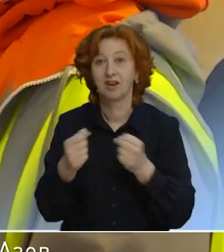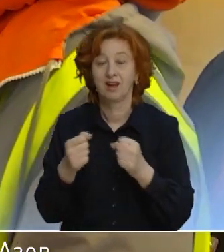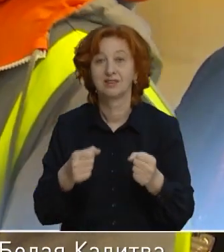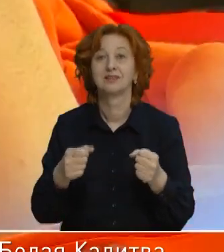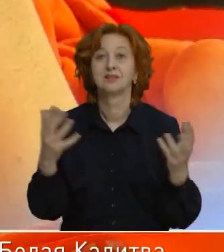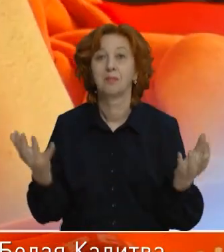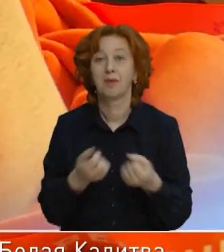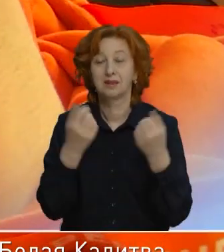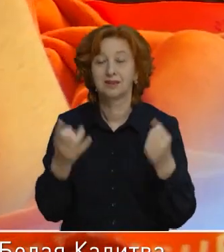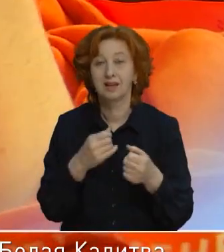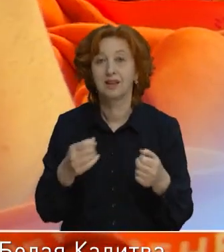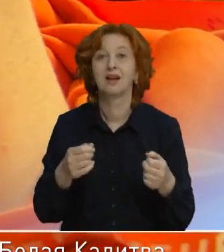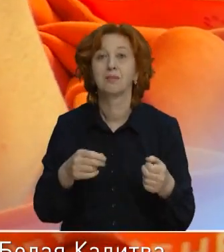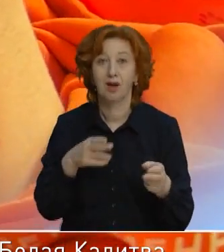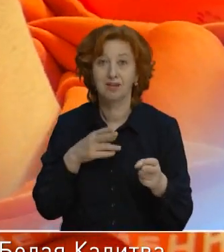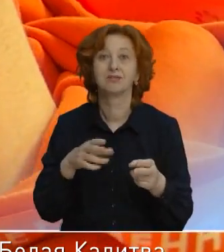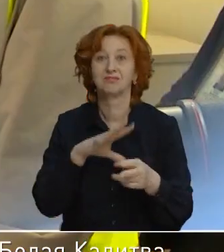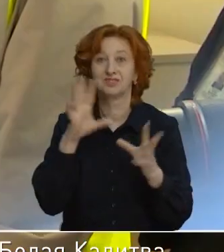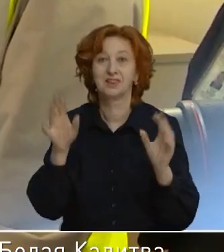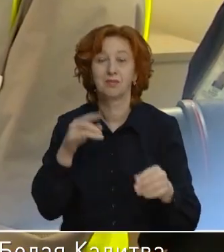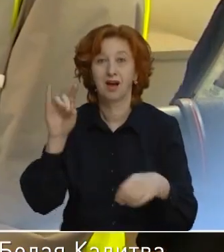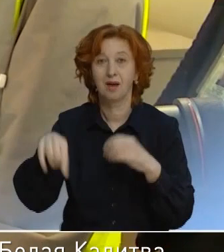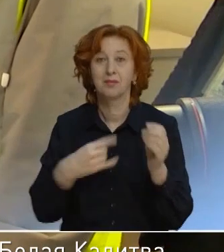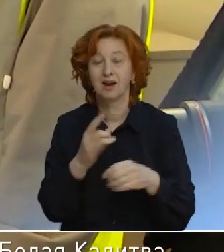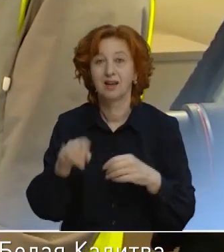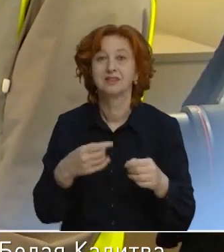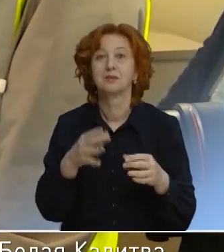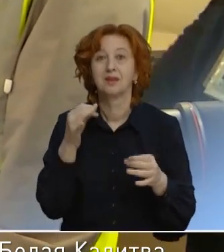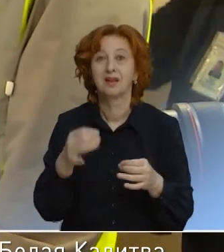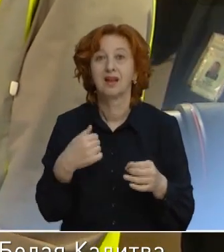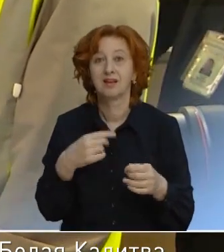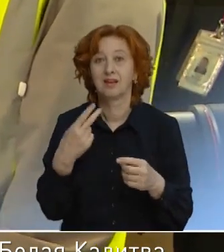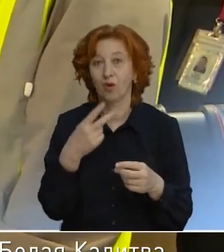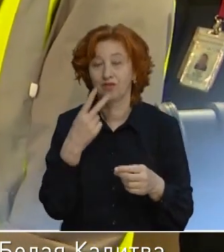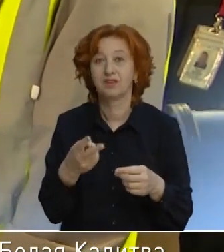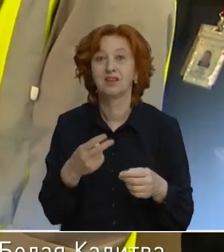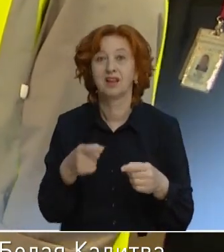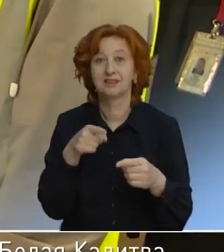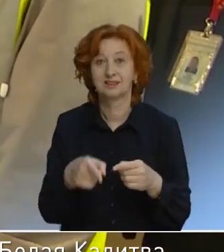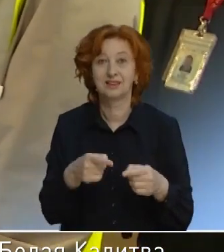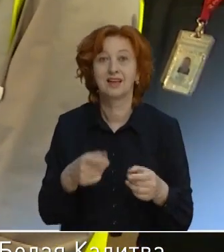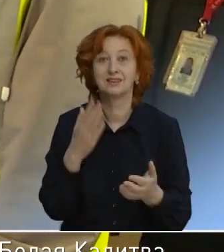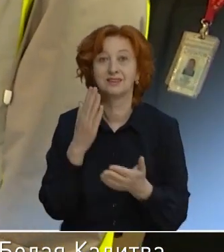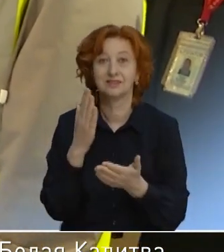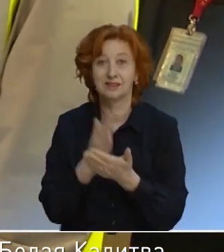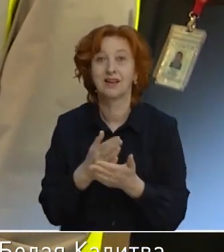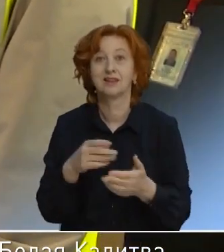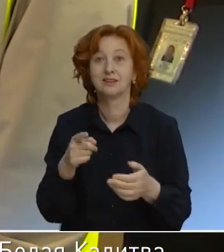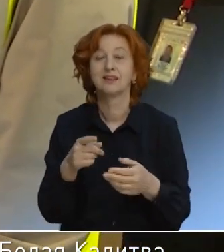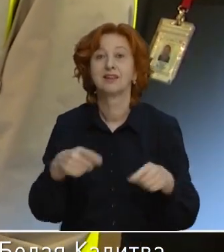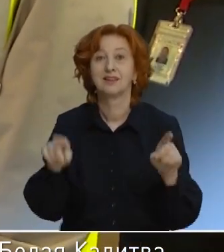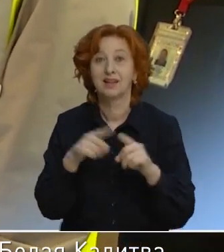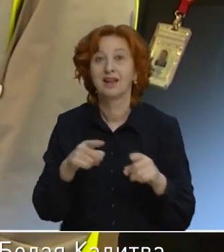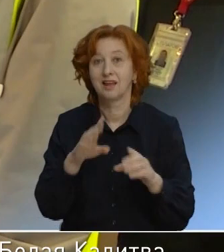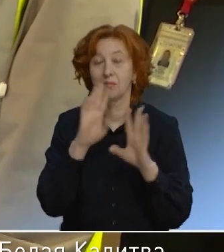опасными ситуациями. Все это крайне интересно. На этот случай есть тревожная кнопка у вас. Оперативно сотрудники реагируют. Здесь у нас находится в